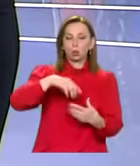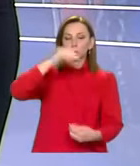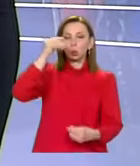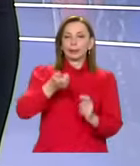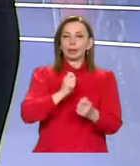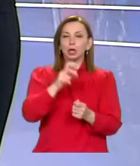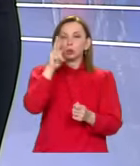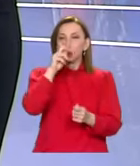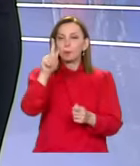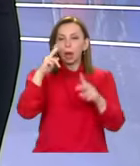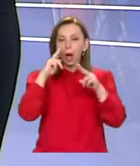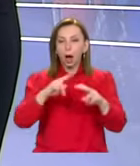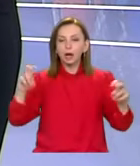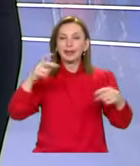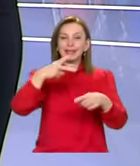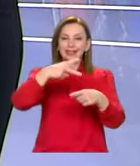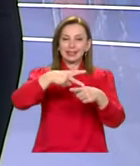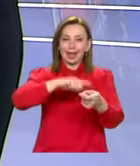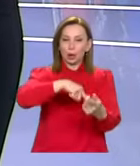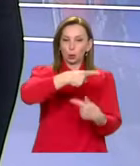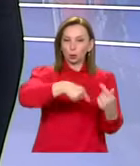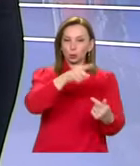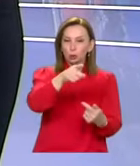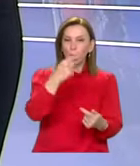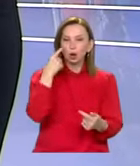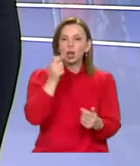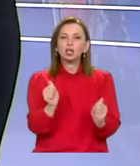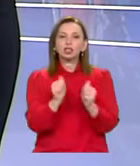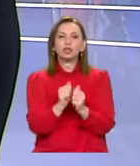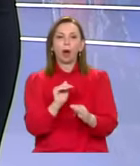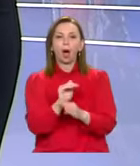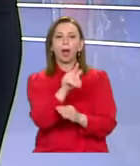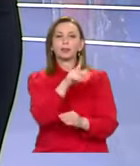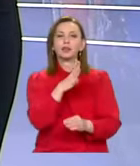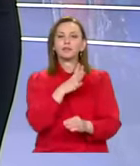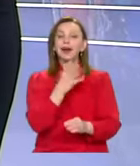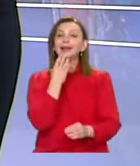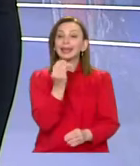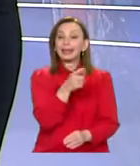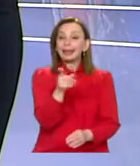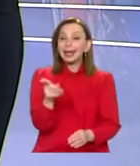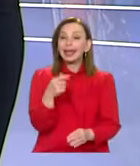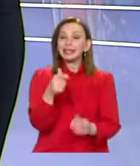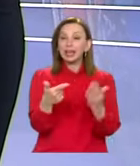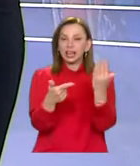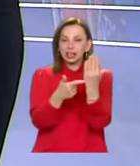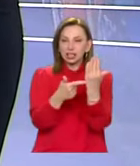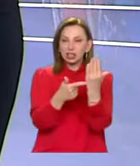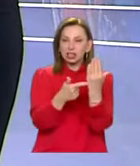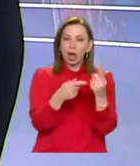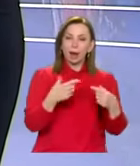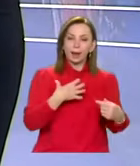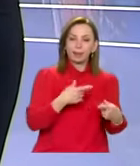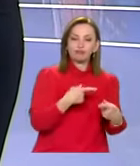Son bir araştırmada da Z kuşağının çifte hayat yaşadığı ortaya çıktı. Yani gençler dijital ortamda